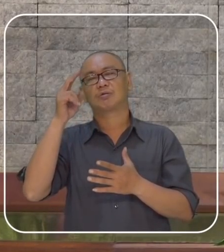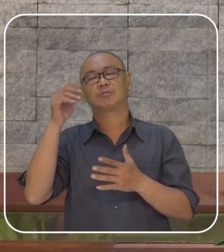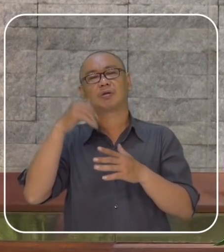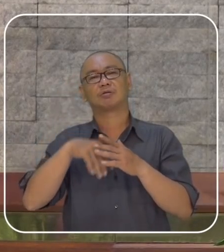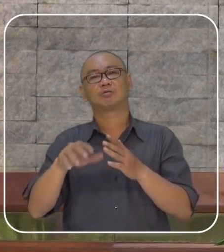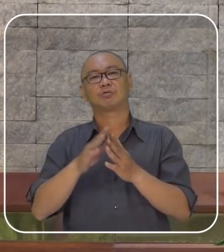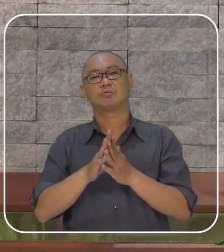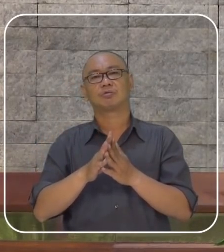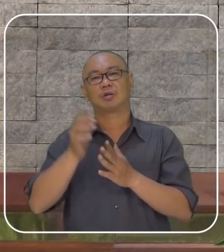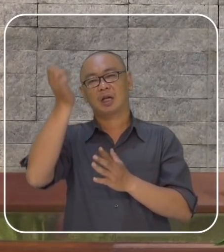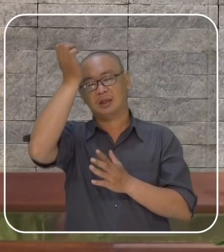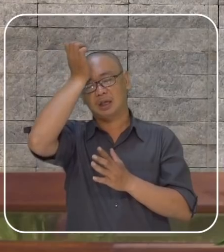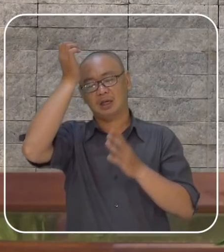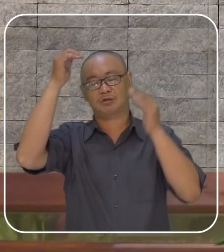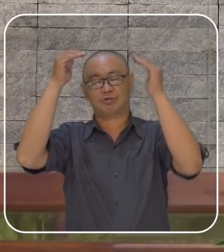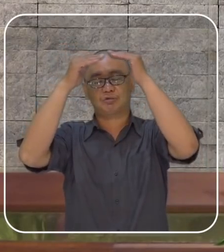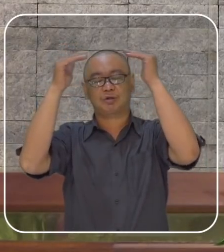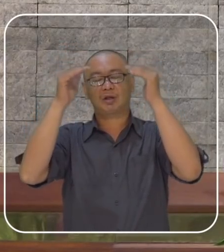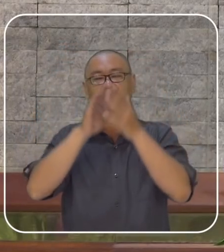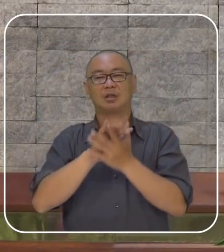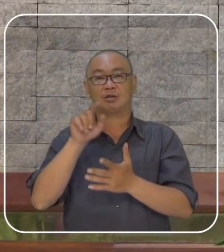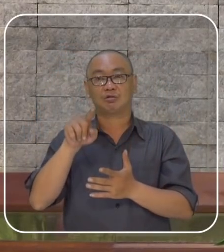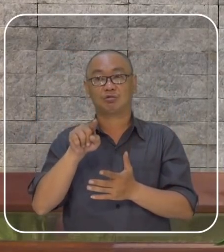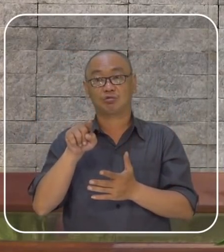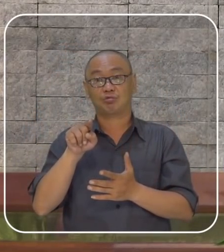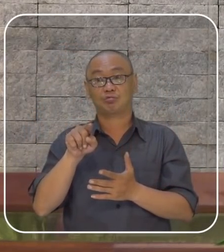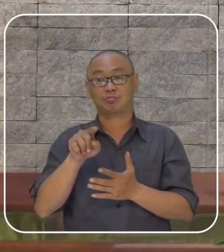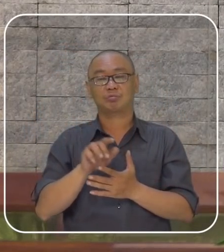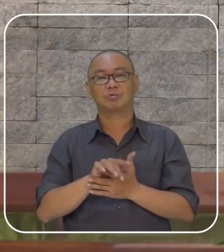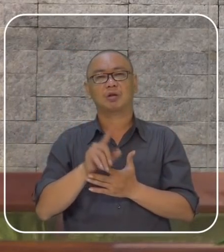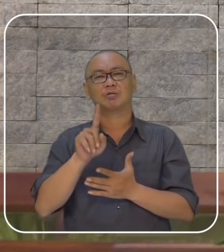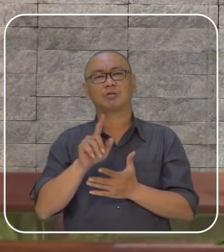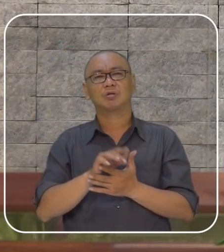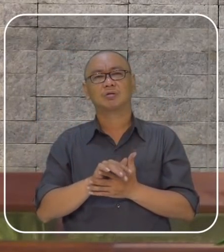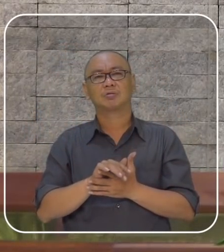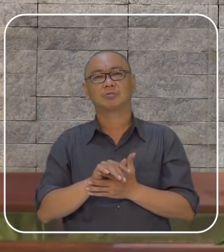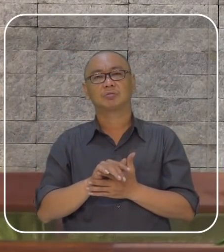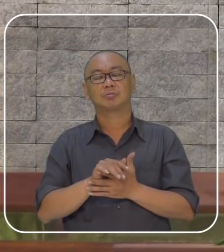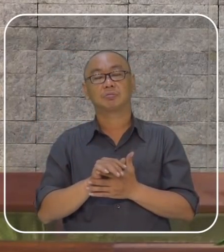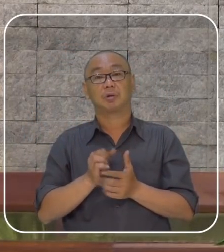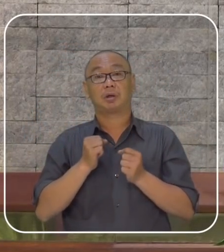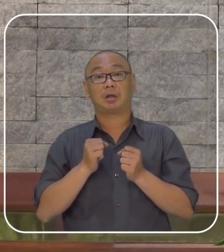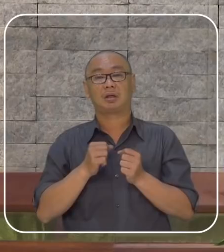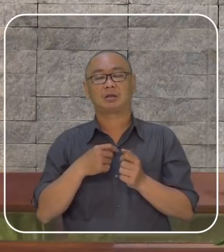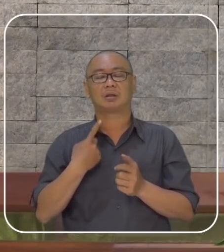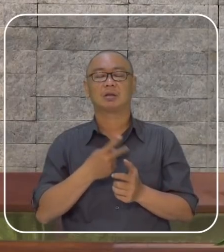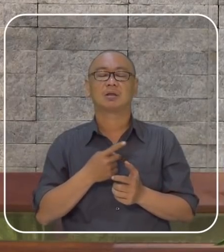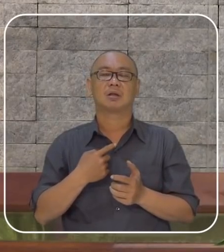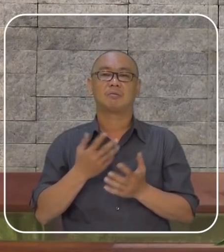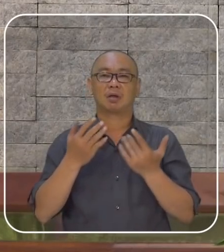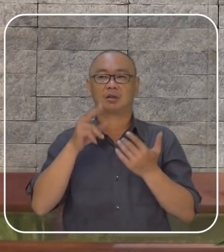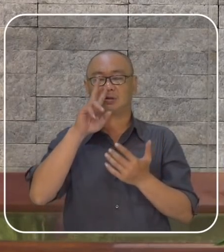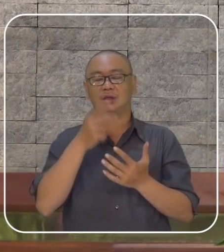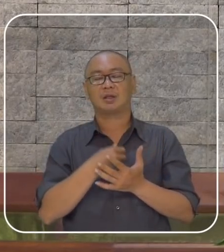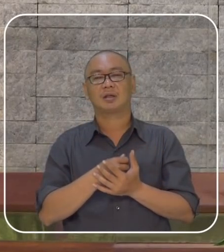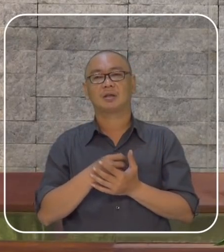dalam kerajaan sorga. Itu sesuatu yang sangat menghentakkan kita. Mari